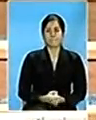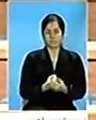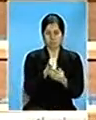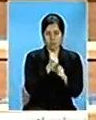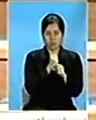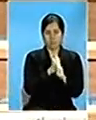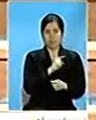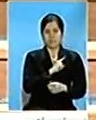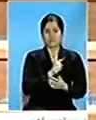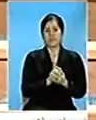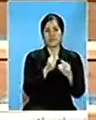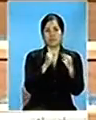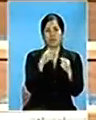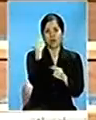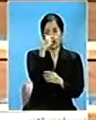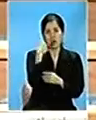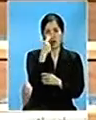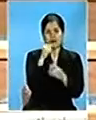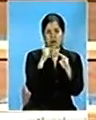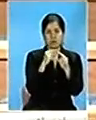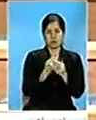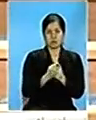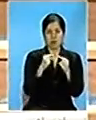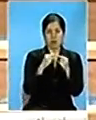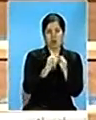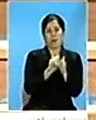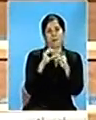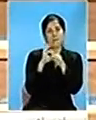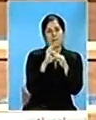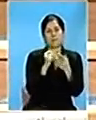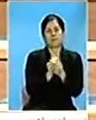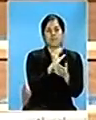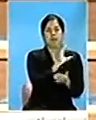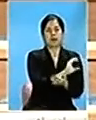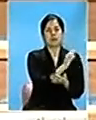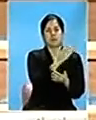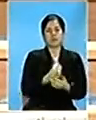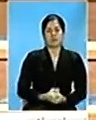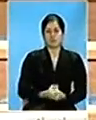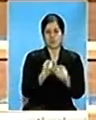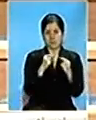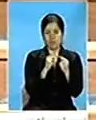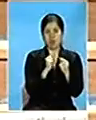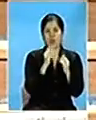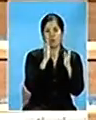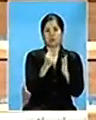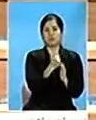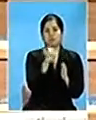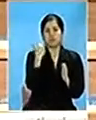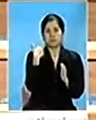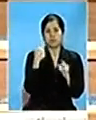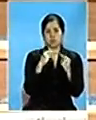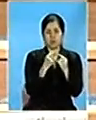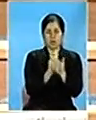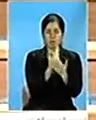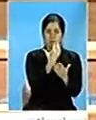ตของบุคคลหนึ่งบุคคลใดไม่ถูกใครมาจูงจมูกและไม่ได้อยู่ในบังคับของชาติอื่น